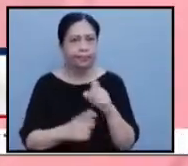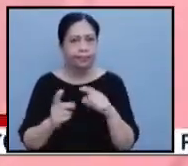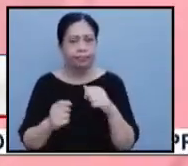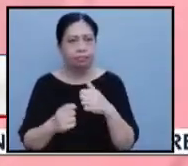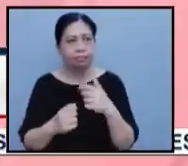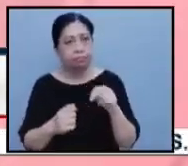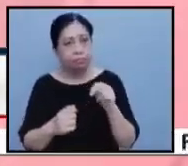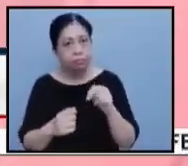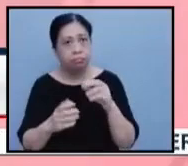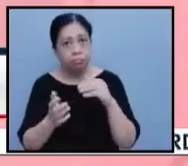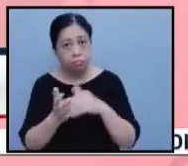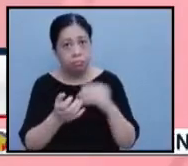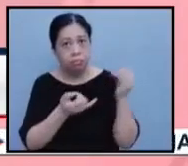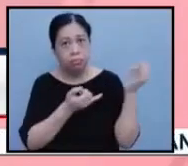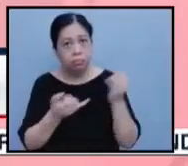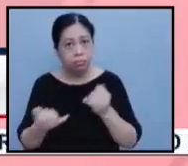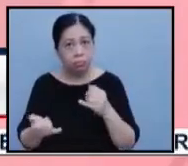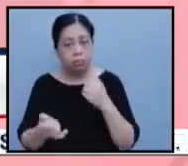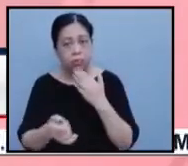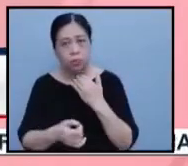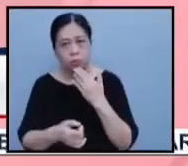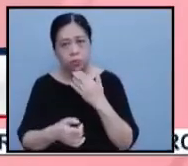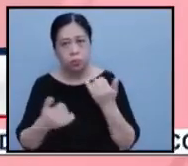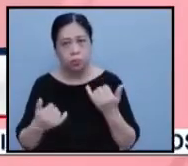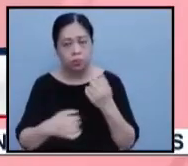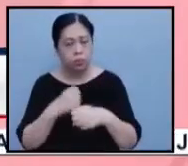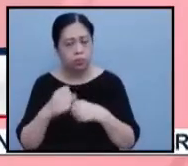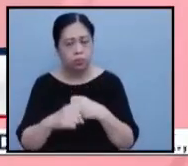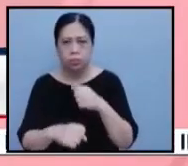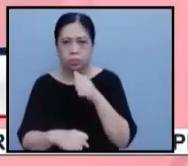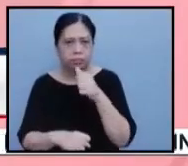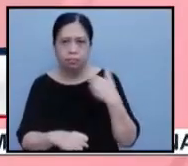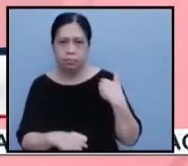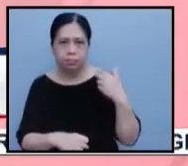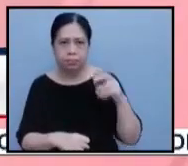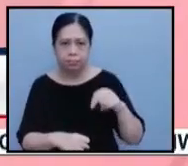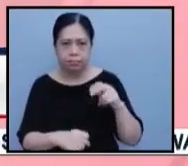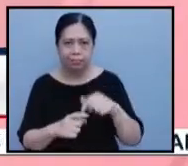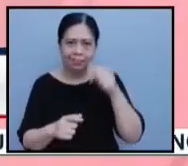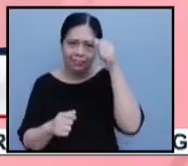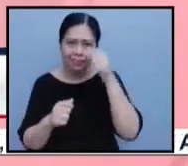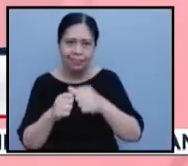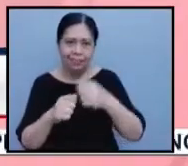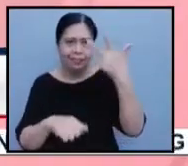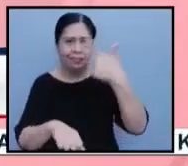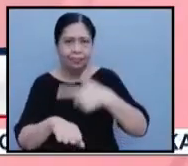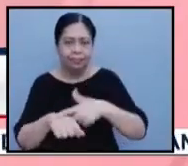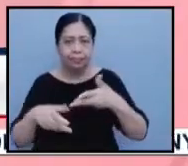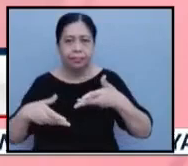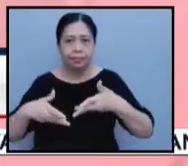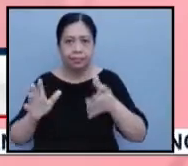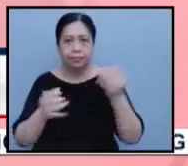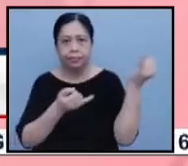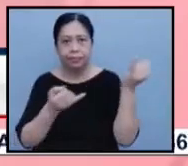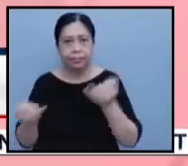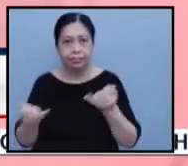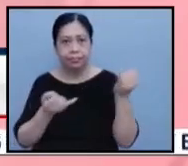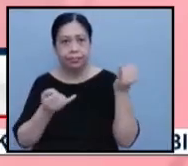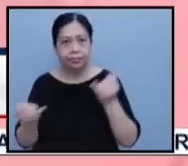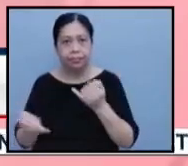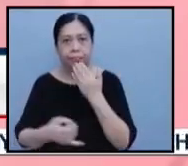na muling mag-angkat ng asukal ngayong taon matatanda ang tatlong beses na Pinayagan ang importasyon ng asukal